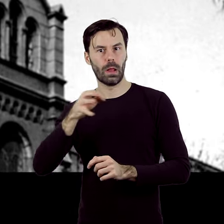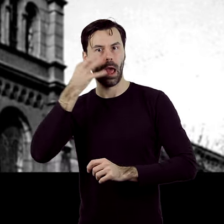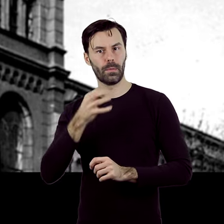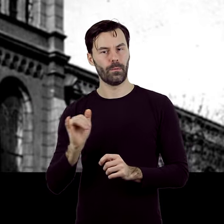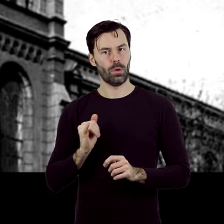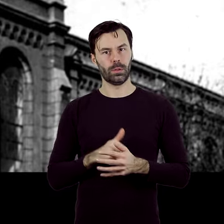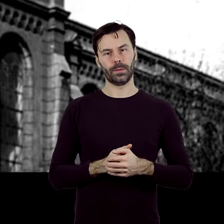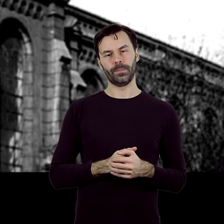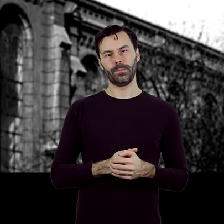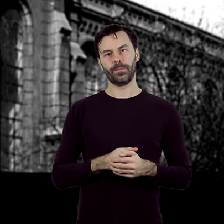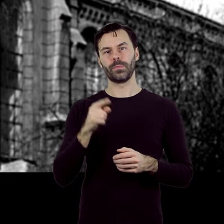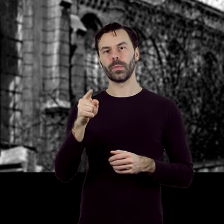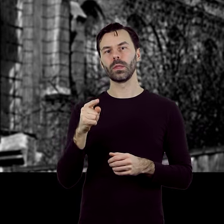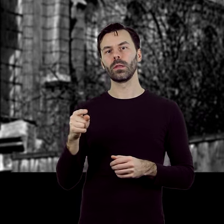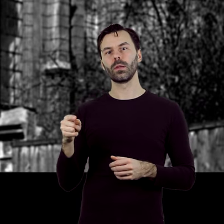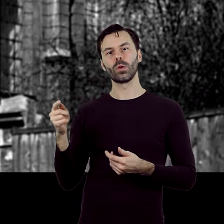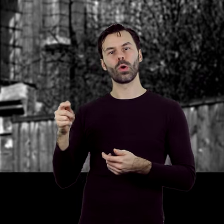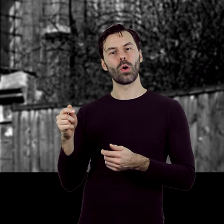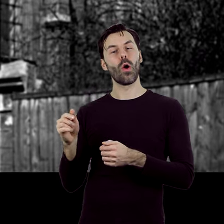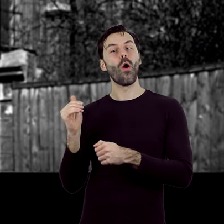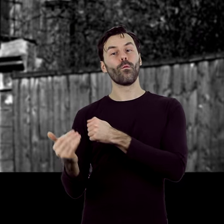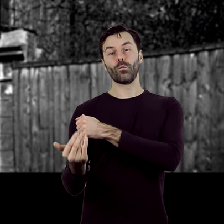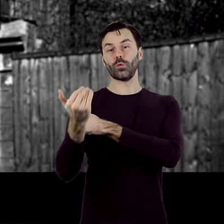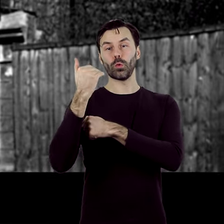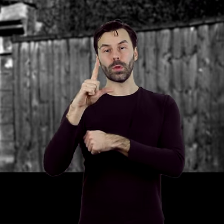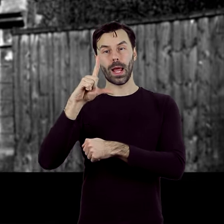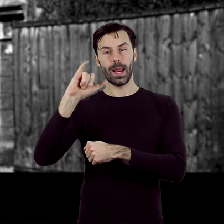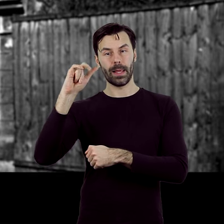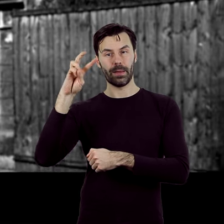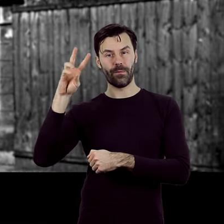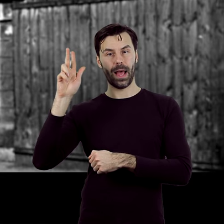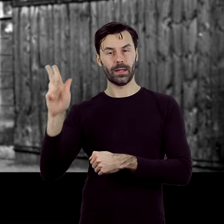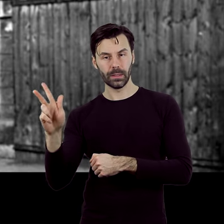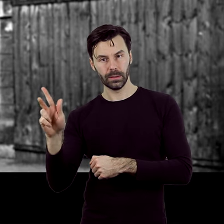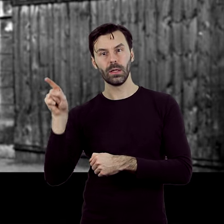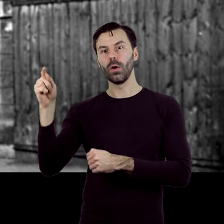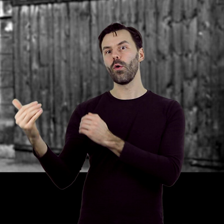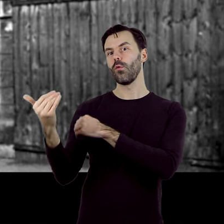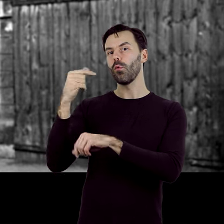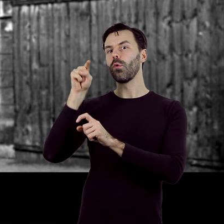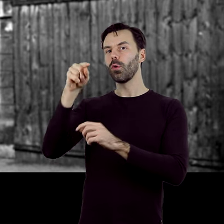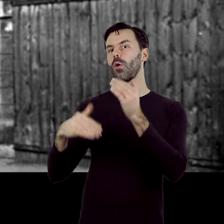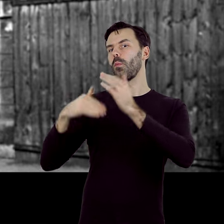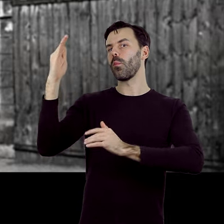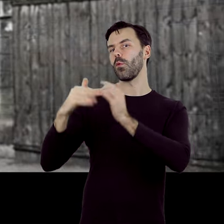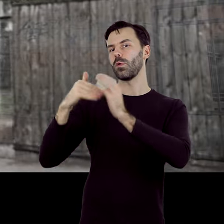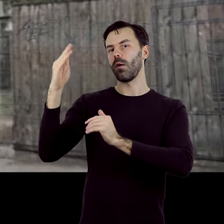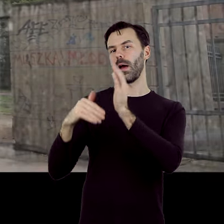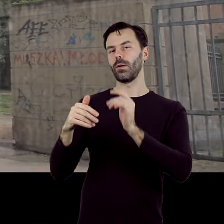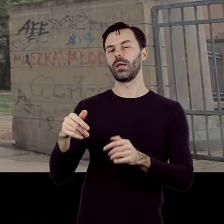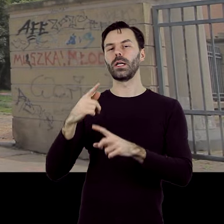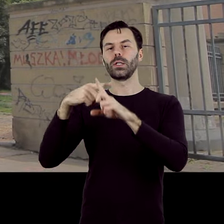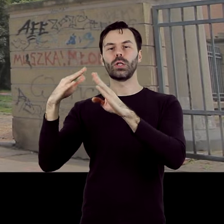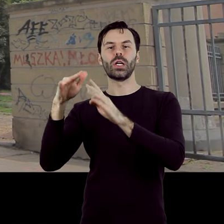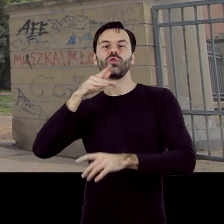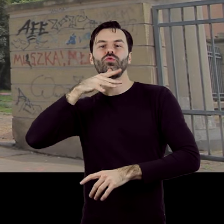inicjatywy pochodzącej ze wschodu społeczności, tzw. Litwaków, na przełomie XIX i XX wieku wzniesiono synagogę przy